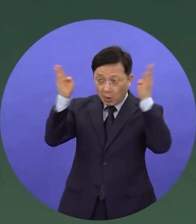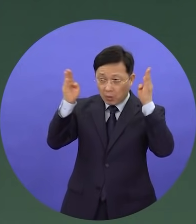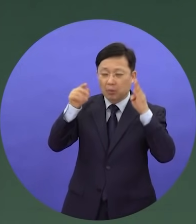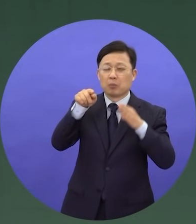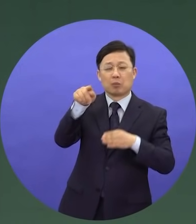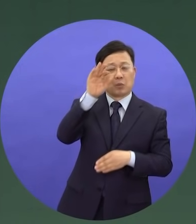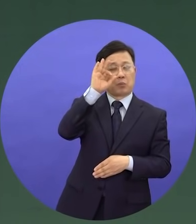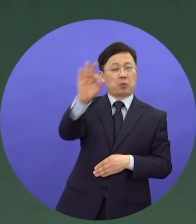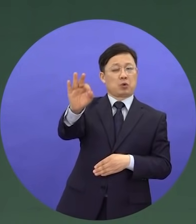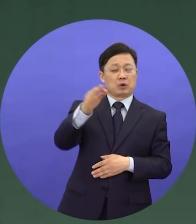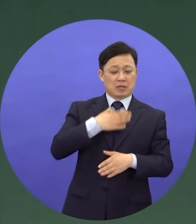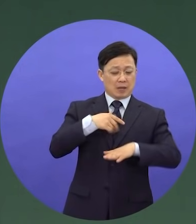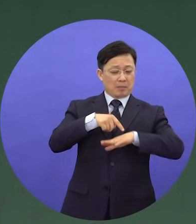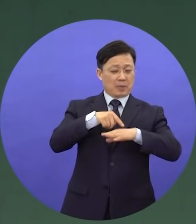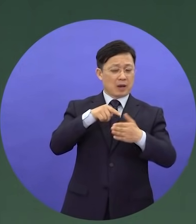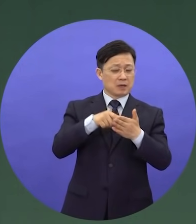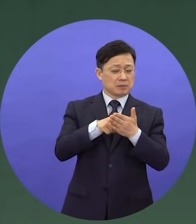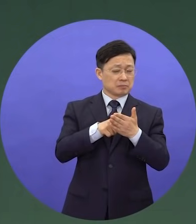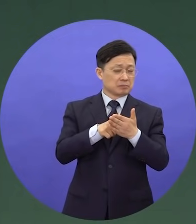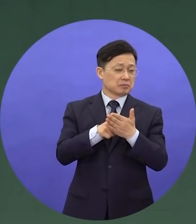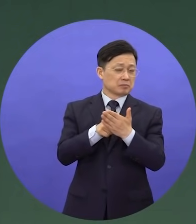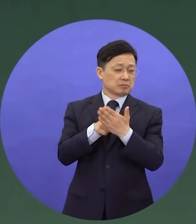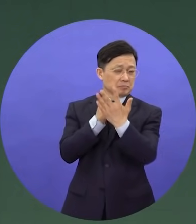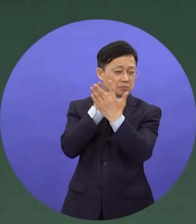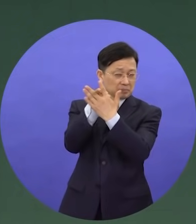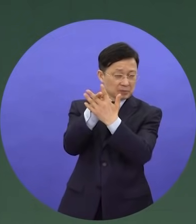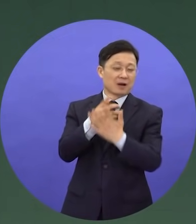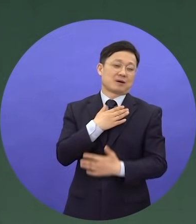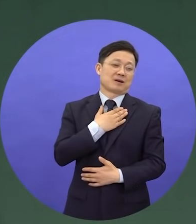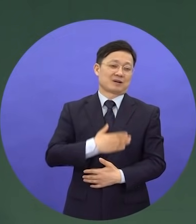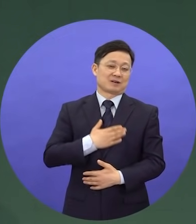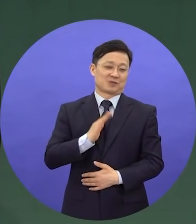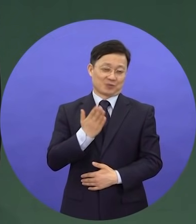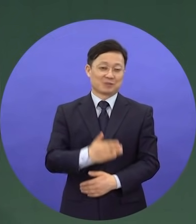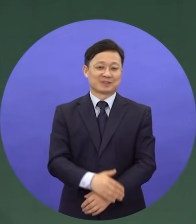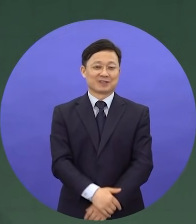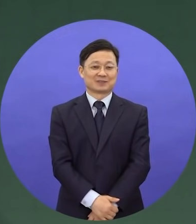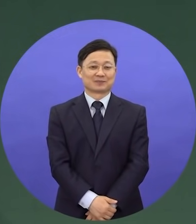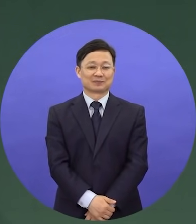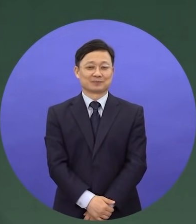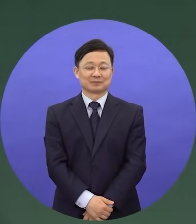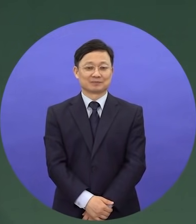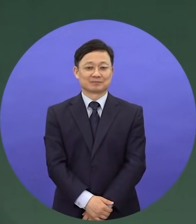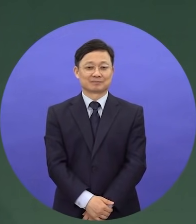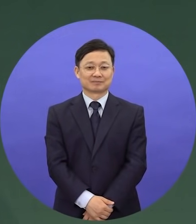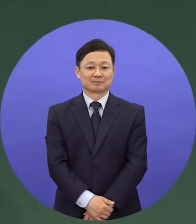보이는 게 아니라 마음으로 보여요. Not that you see it with your eyes, but you see it from your heart. 뭐 괜찮다는 거예요. And so it's okay.